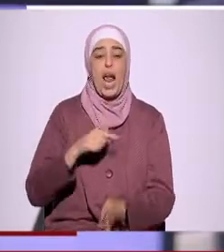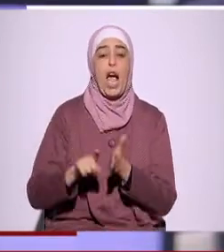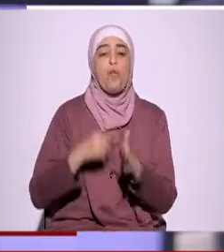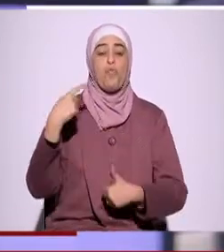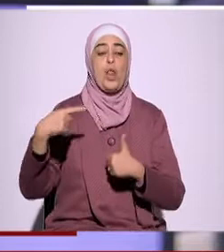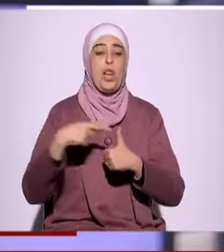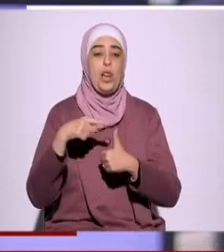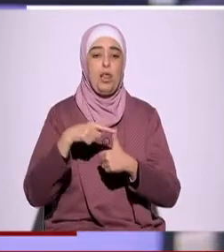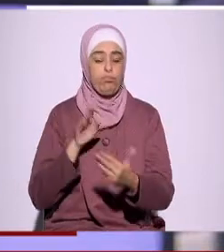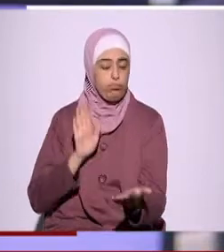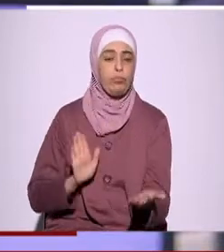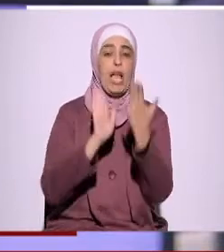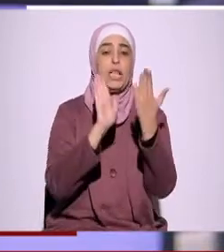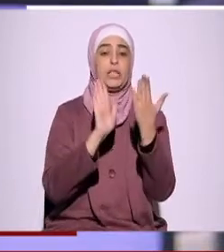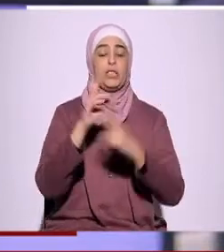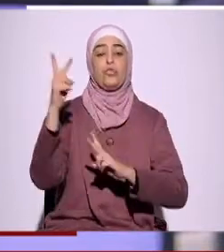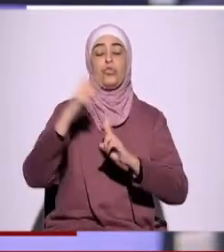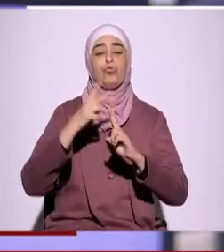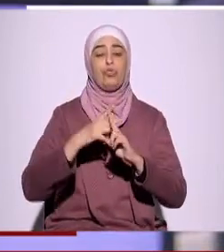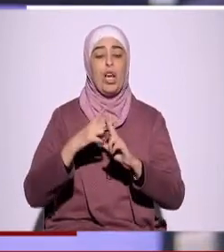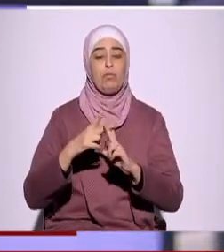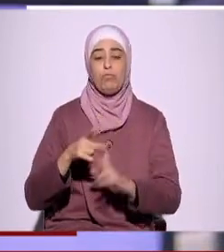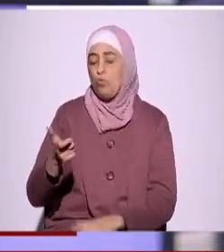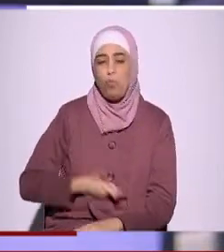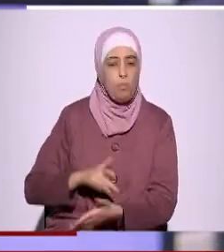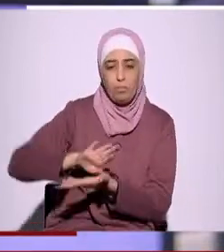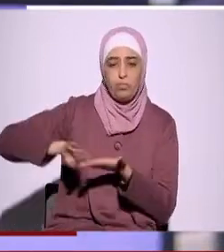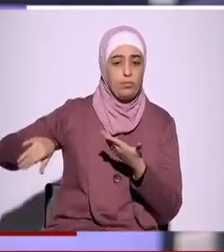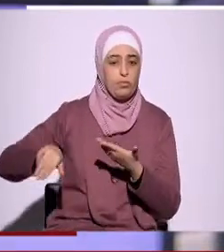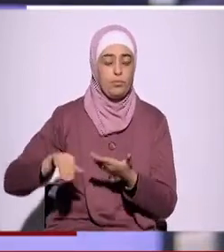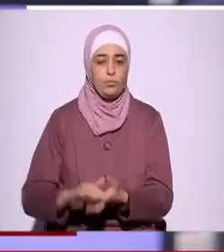في مواجهة مع المتظاهرين في ظل عدم وجود حكومة؟